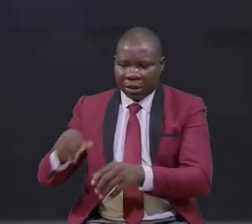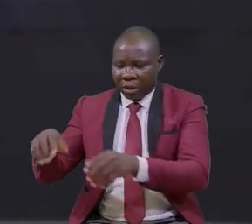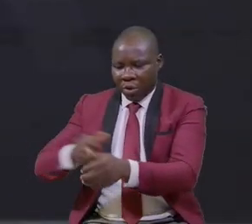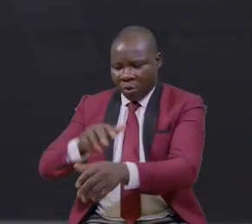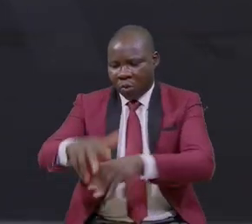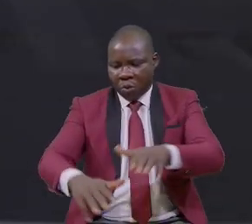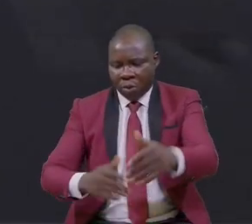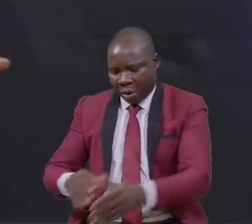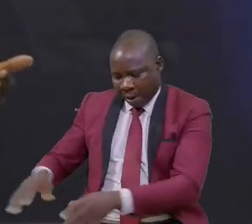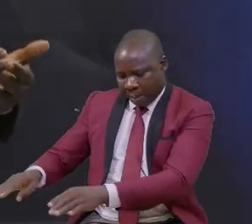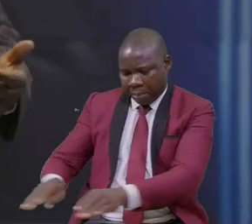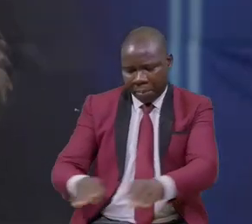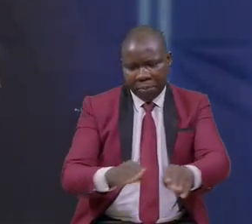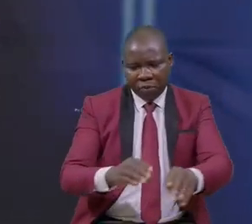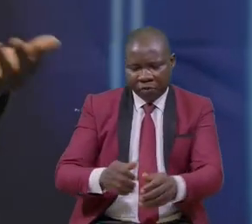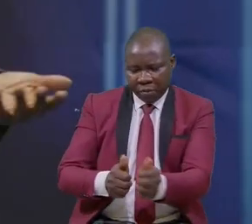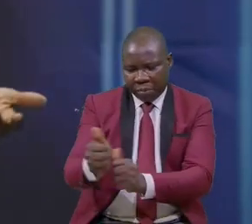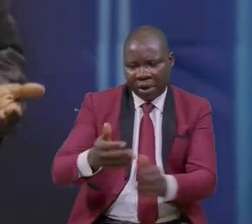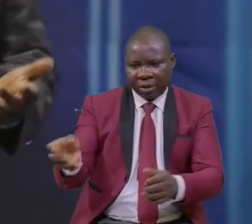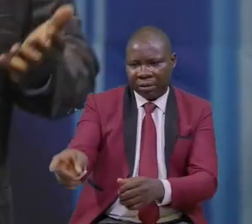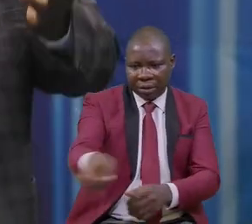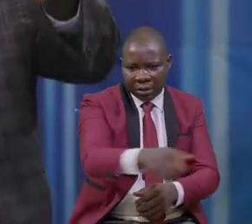Et que l'ombre venait sur eux.